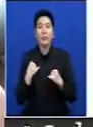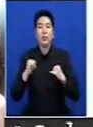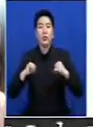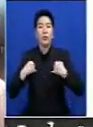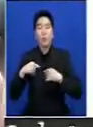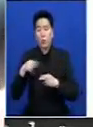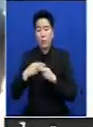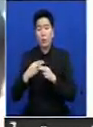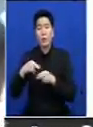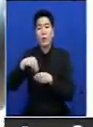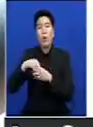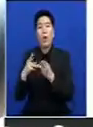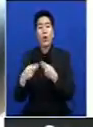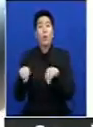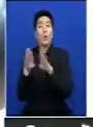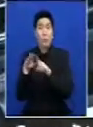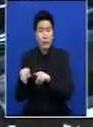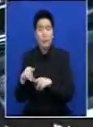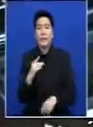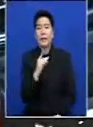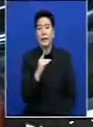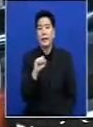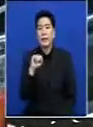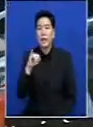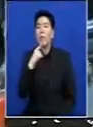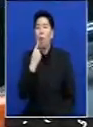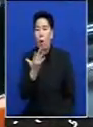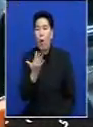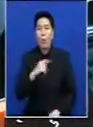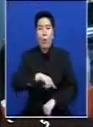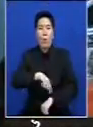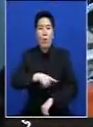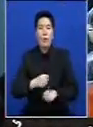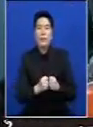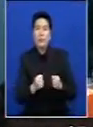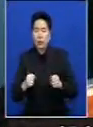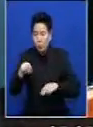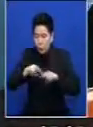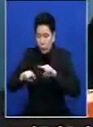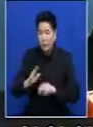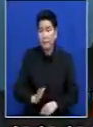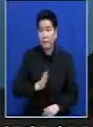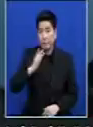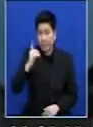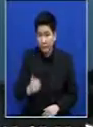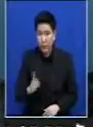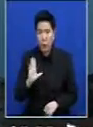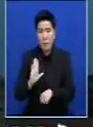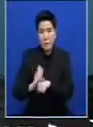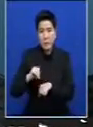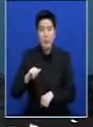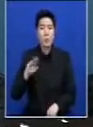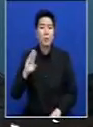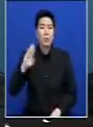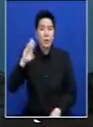จ้าวัดวัดไผ่ร้อมจังหวัดนครปฐมค่ะซึ่งดีเอสไอเขาบอกว่าขอระยะเวลาในการรอผลตรวจสอบอย่างเป็นทางการจากผู้เชี่ยวชาญบริ